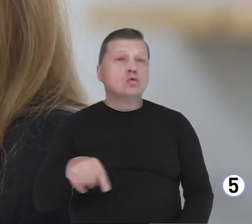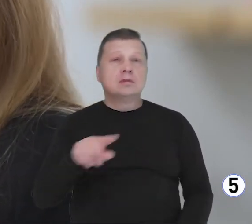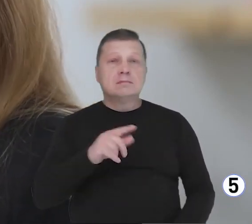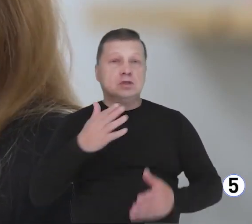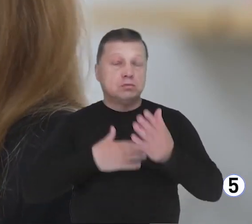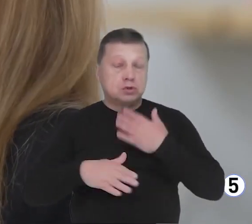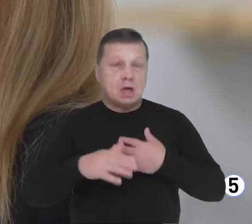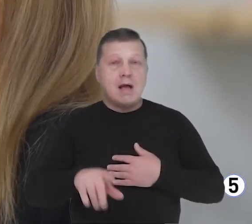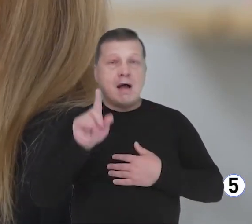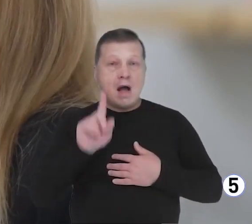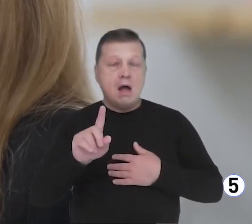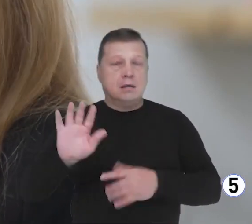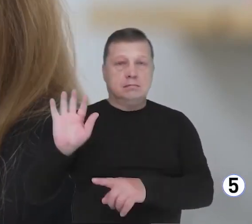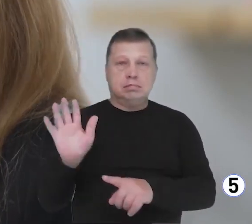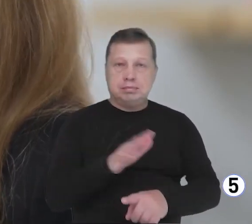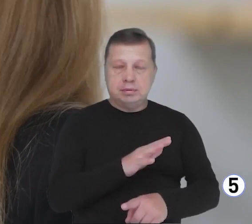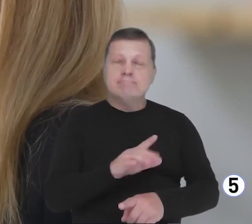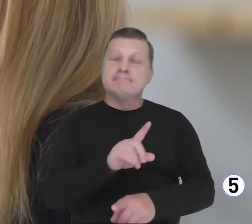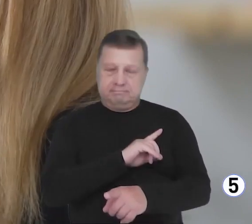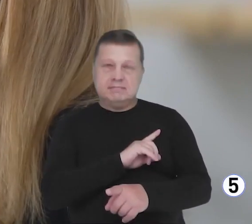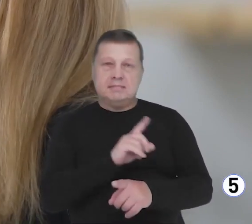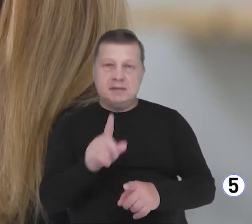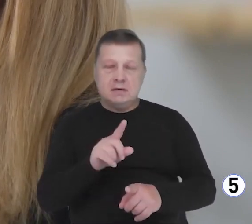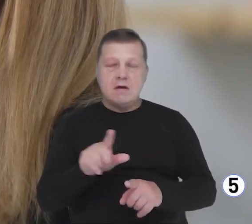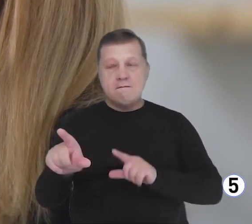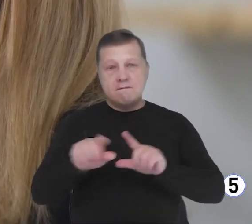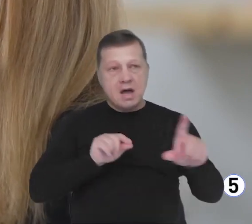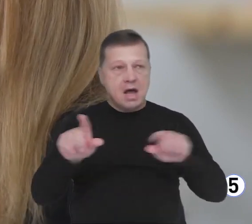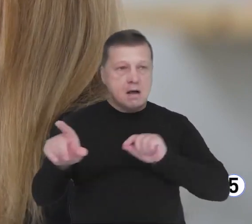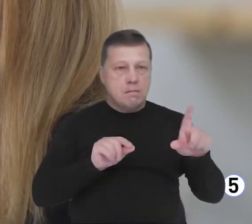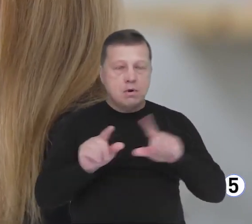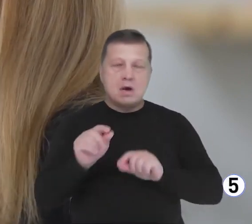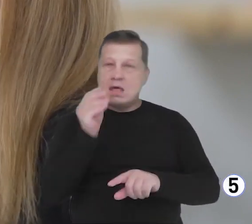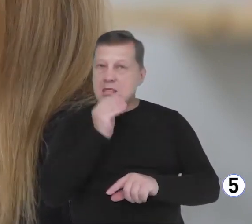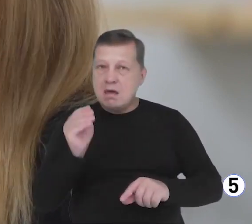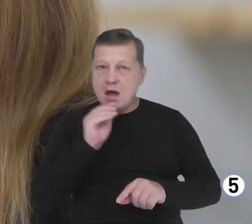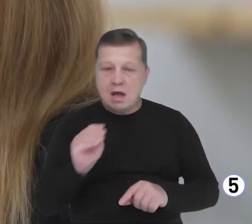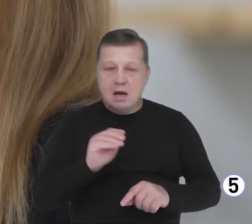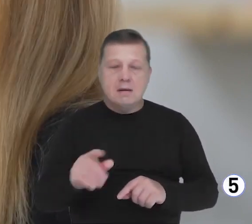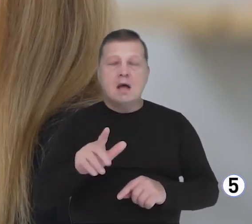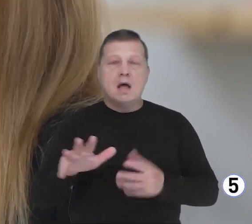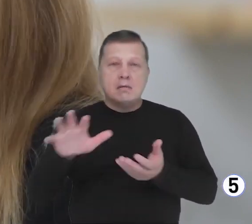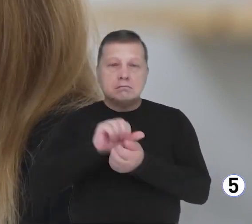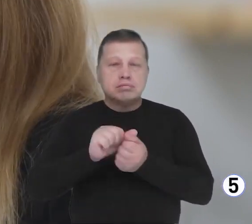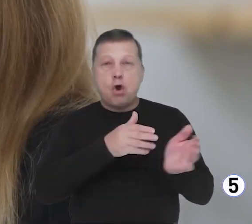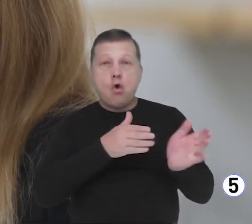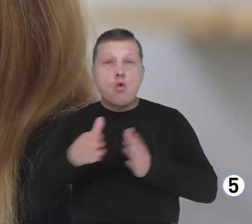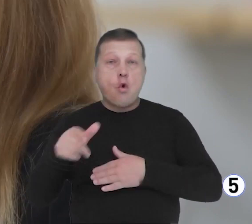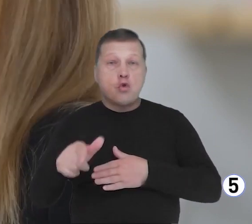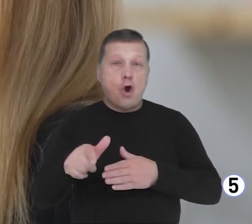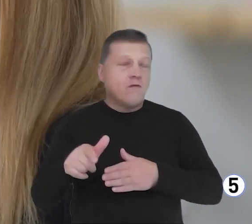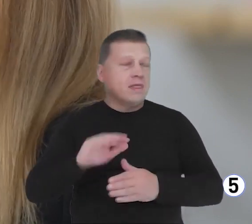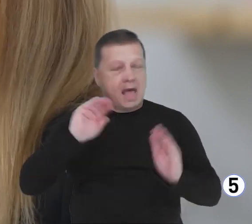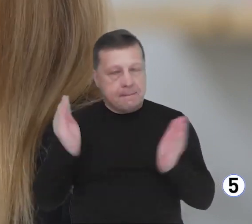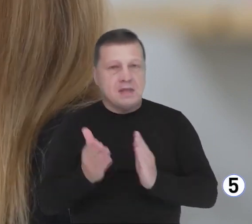nas przyjemna, ale urozmaicona. Dbajmy o to, żeby nasze wybory były jak najlepsze, jak najmniej